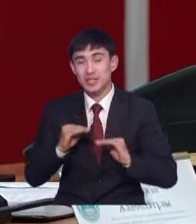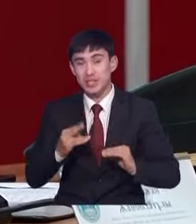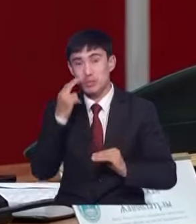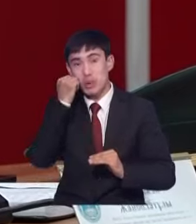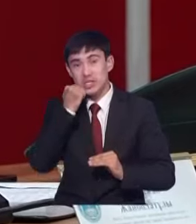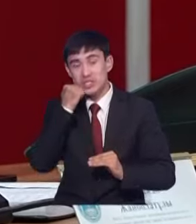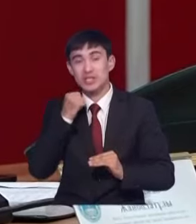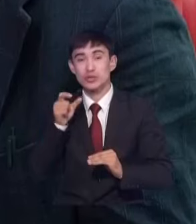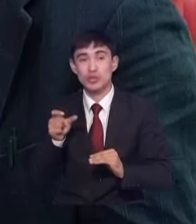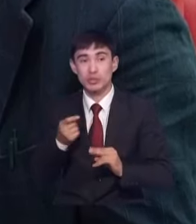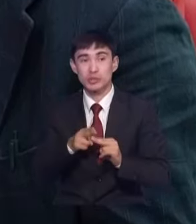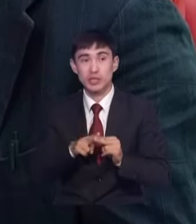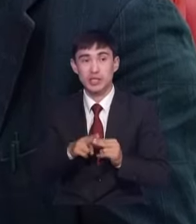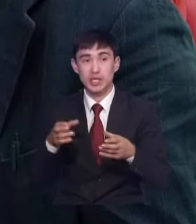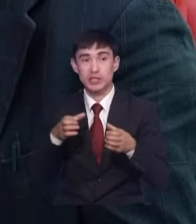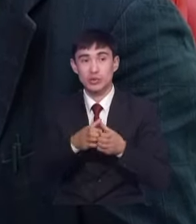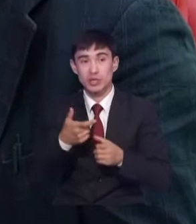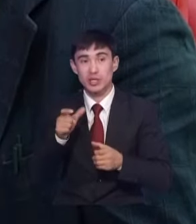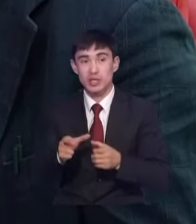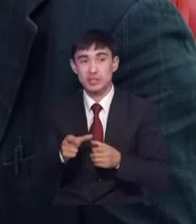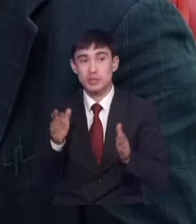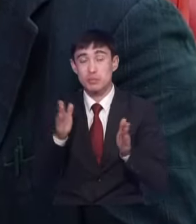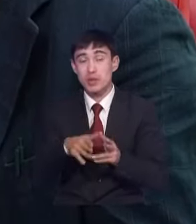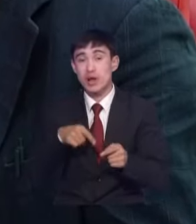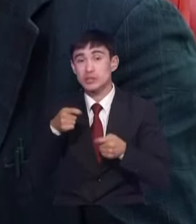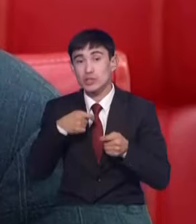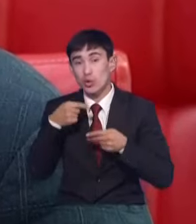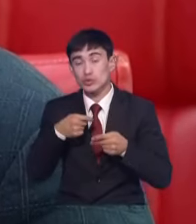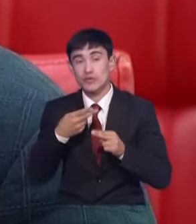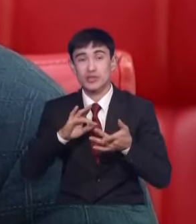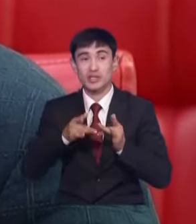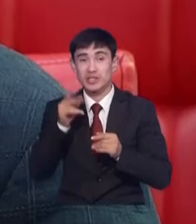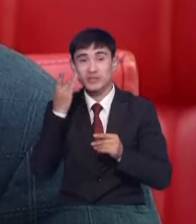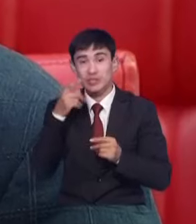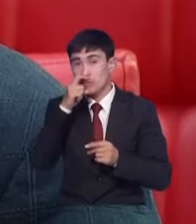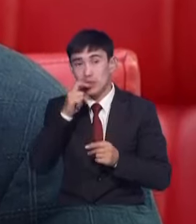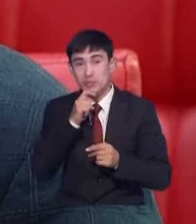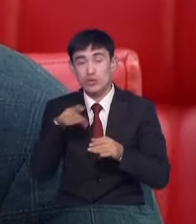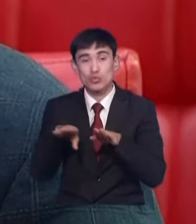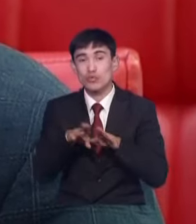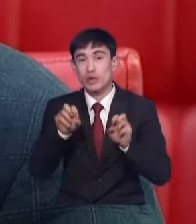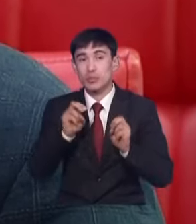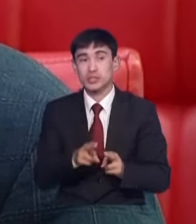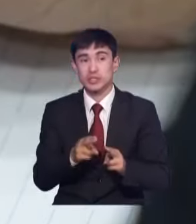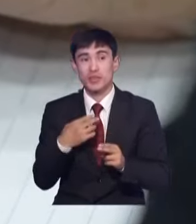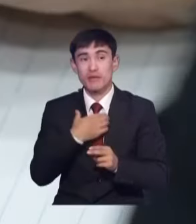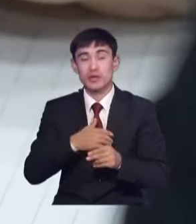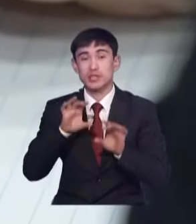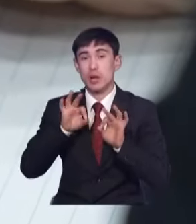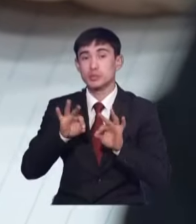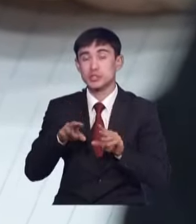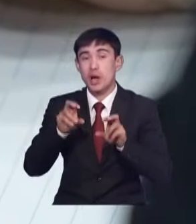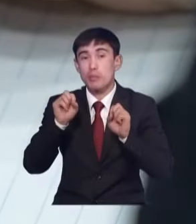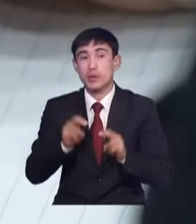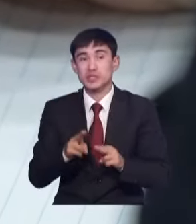пожилых людей поскольку эта категория граждан менее осторожна в интернете и не всегда понимает уровень угрозы важно объяснить им